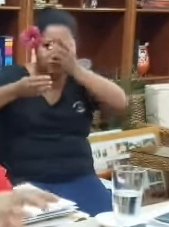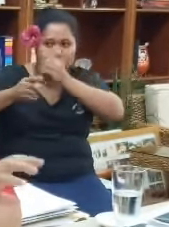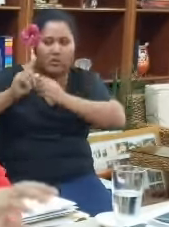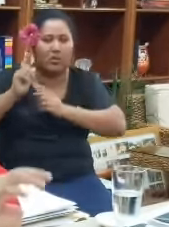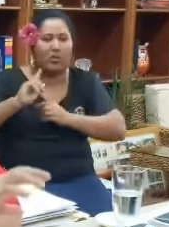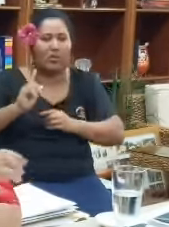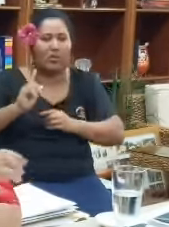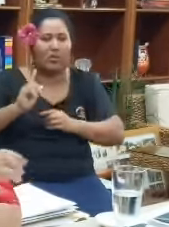Mafia fi ai tu manga.